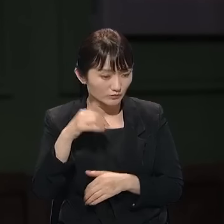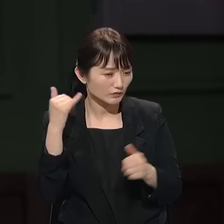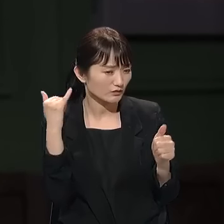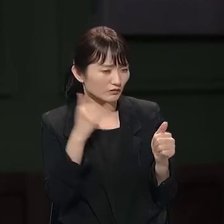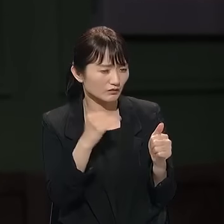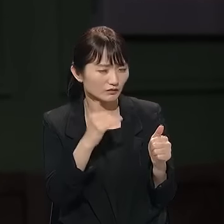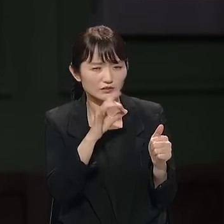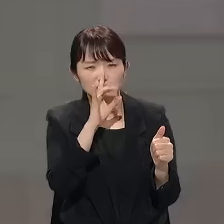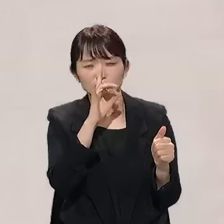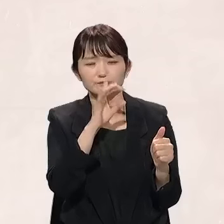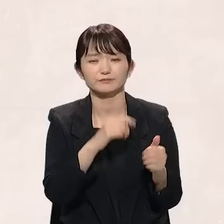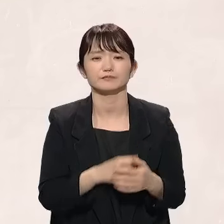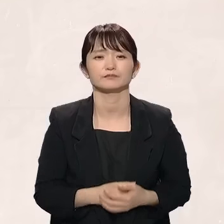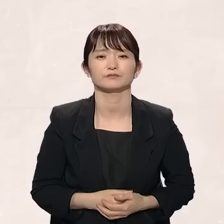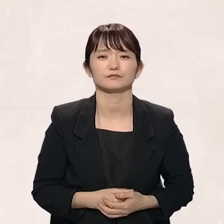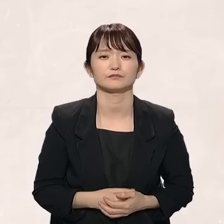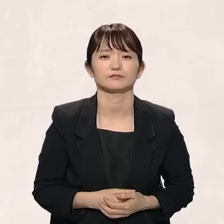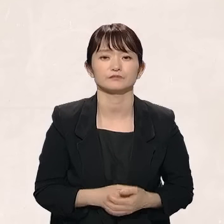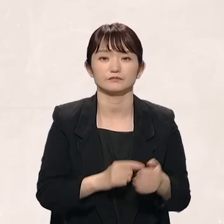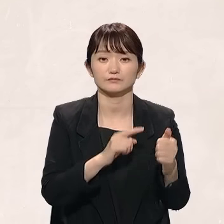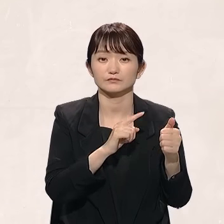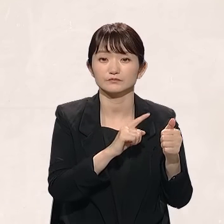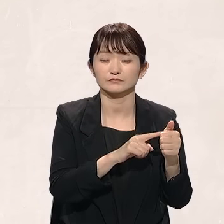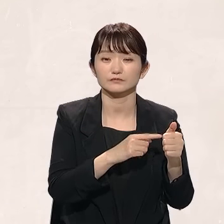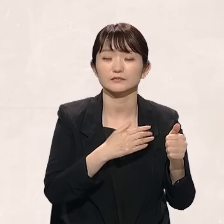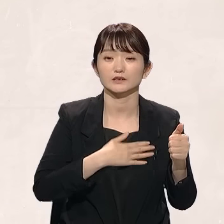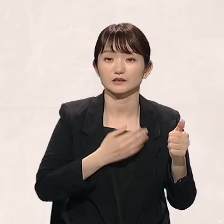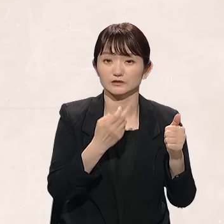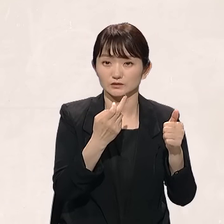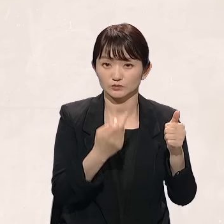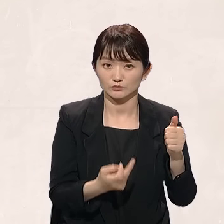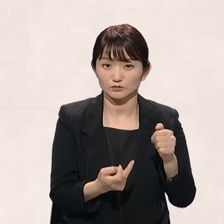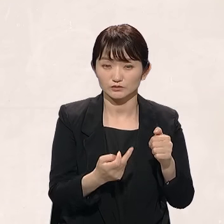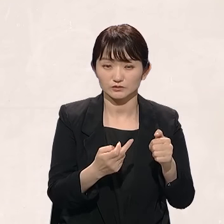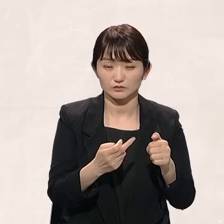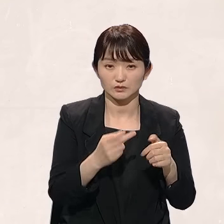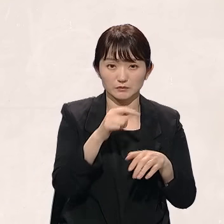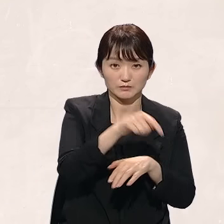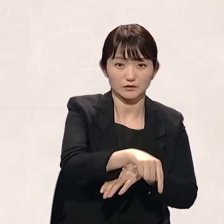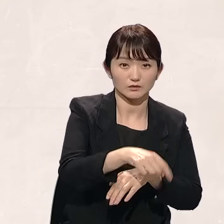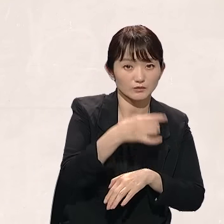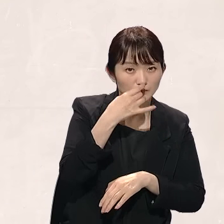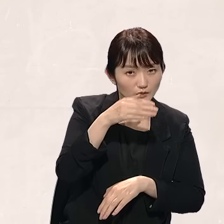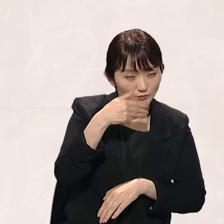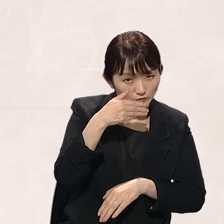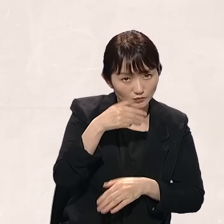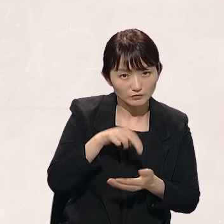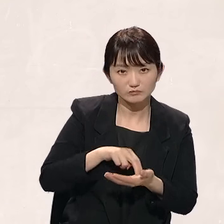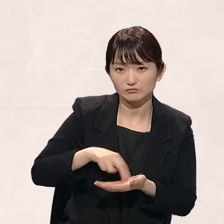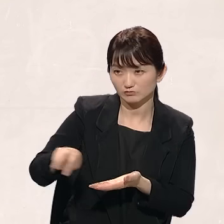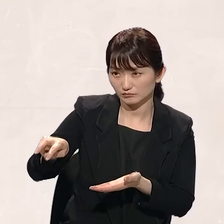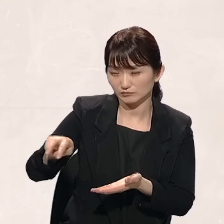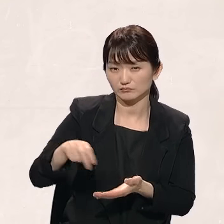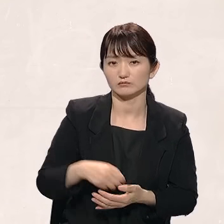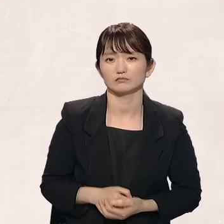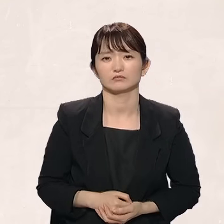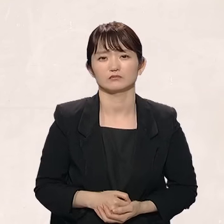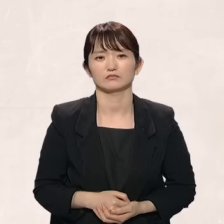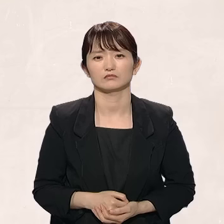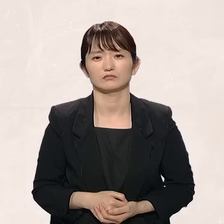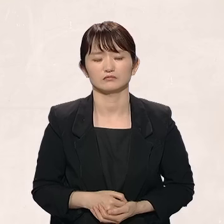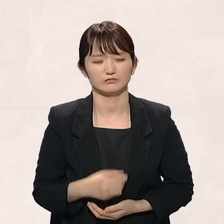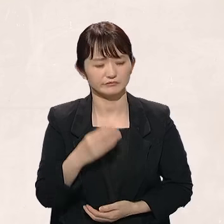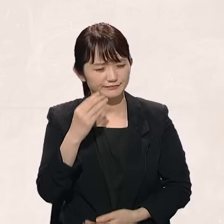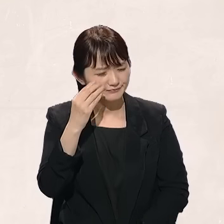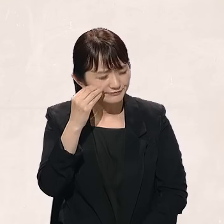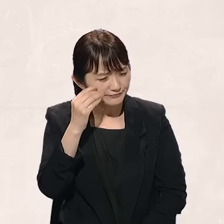받지 않았습니다. 동료는 뒤늦게 아는 동생하고 밥을 먹으러 나왔다는 문자 한 통을 보냈는데요. 제보자는 순간